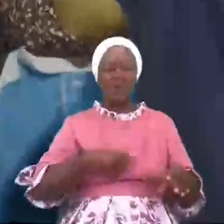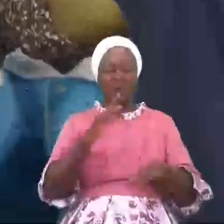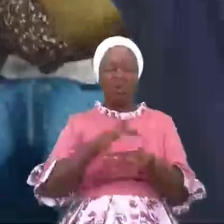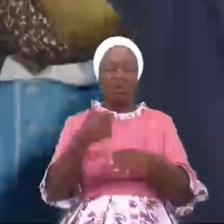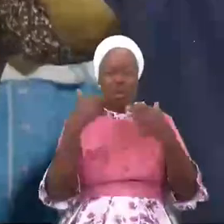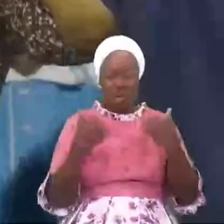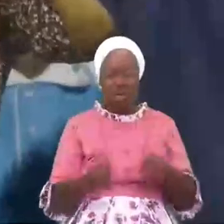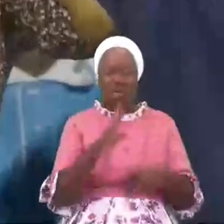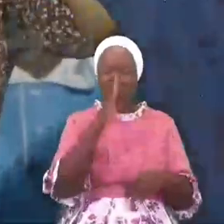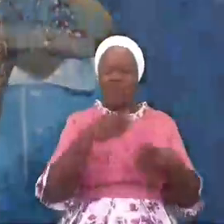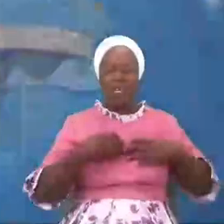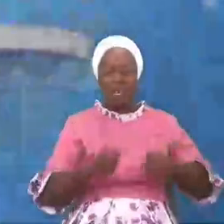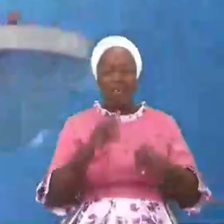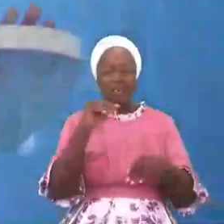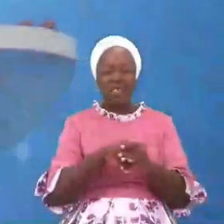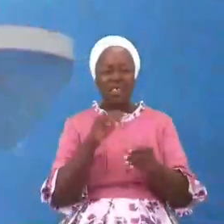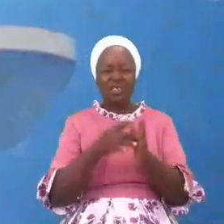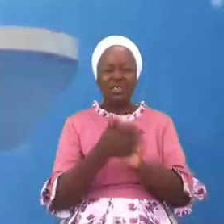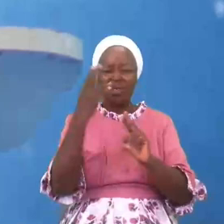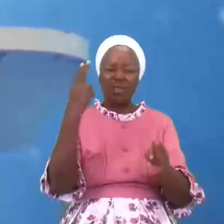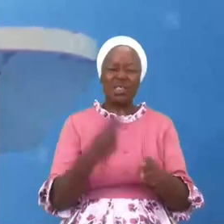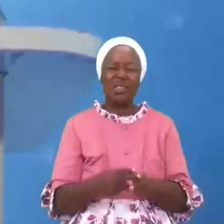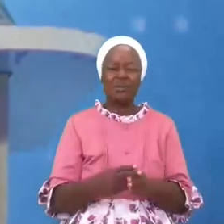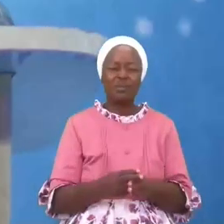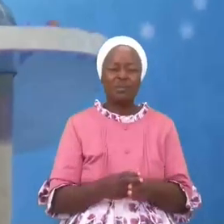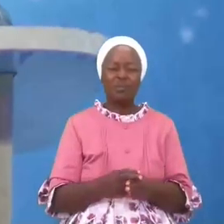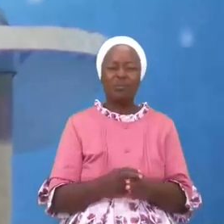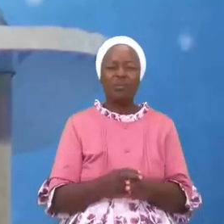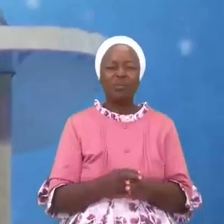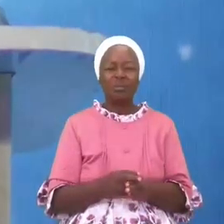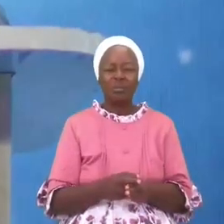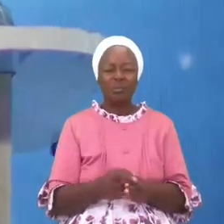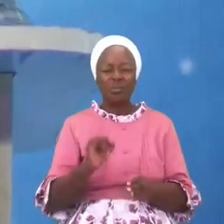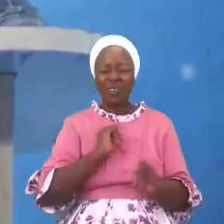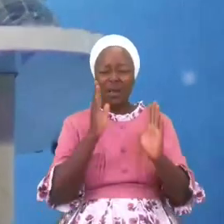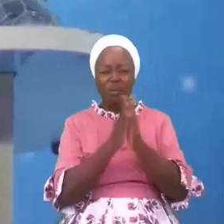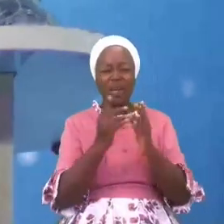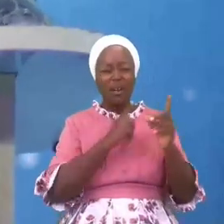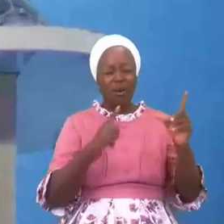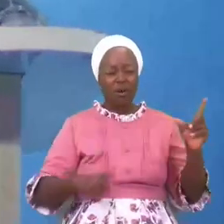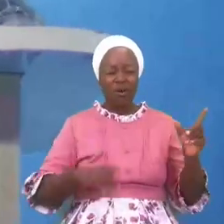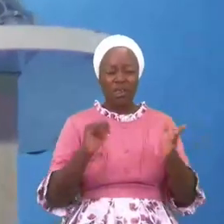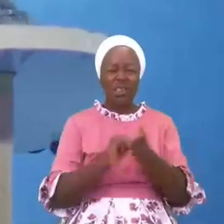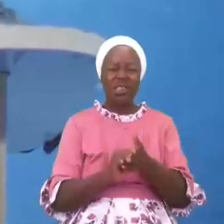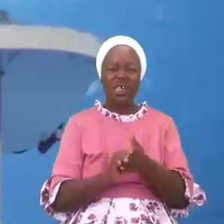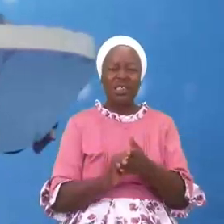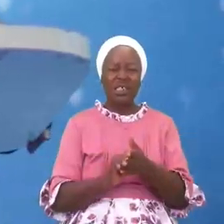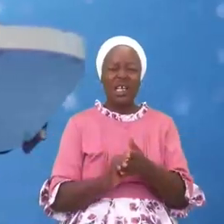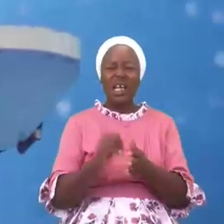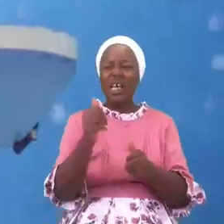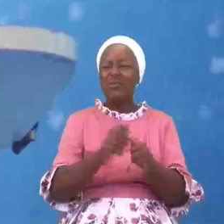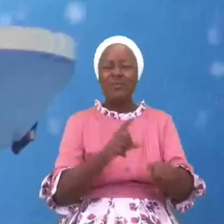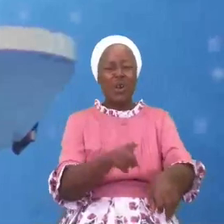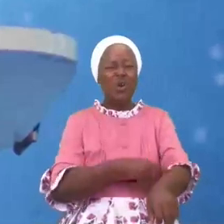mutisme, que Dieu te touche maintenant, sois guéri au nom de Jésus. Je prie, Seigneur. Toute